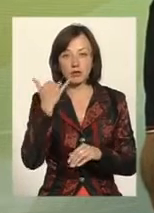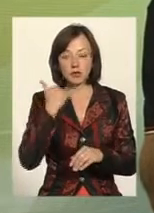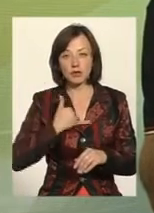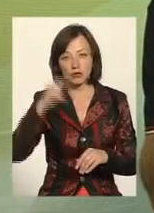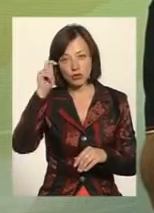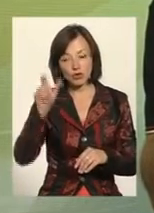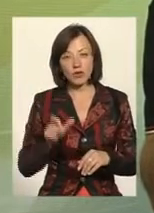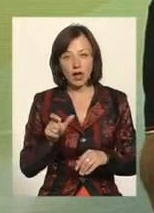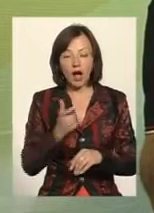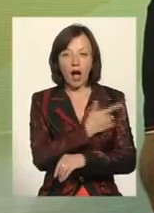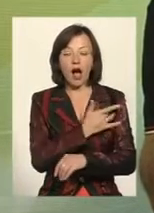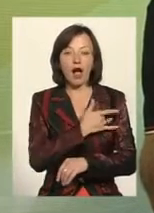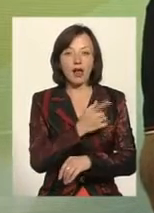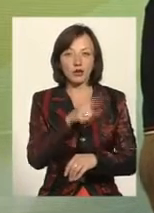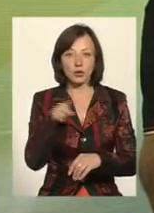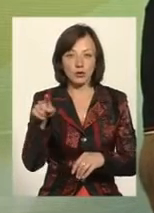чоловік, він